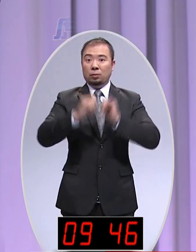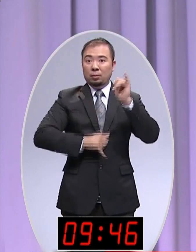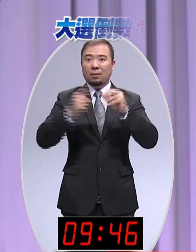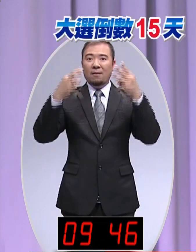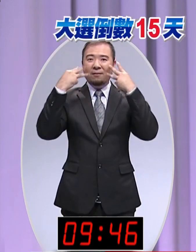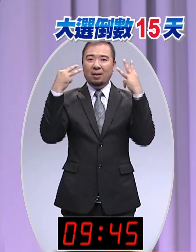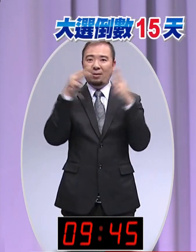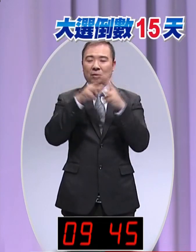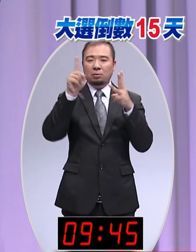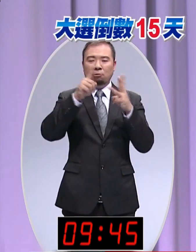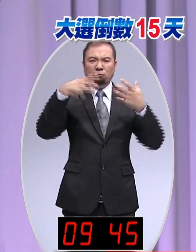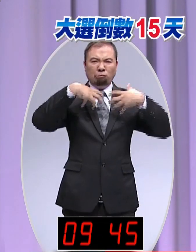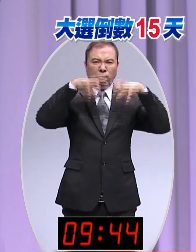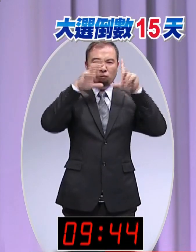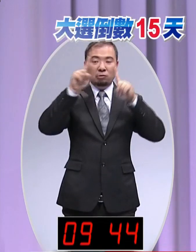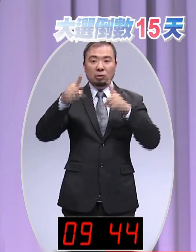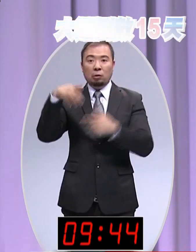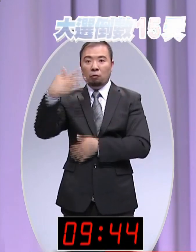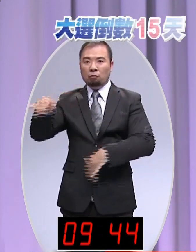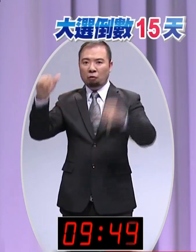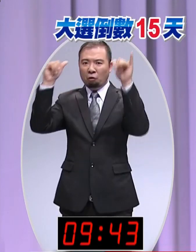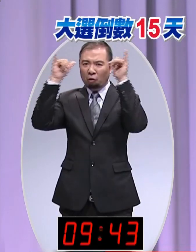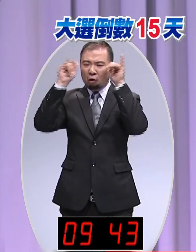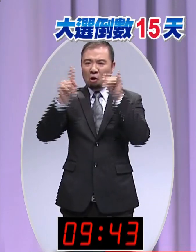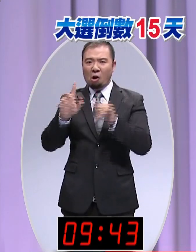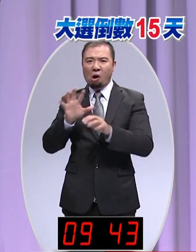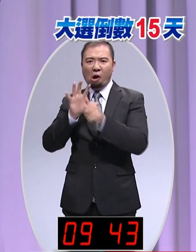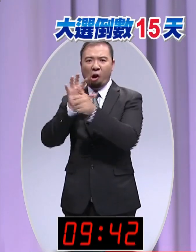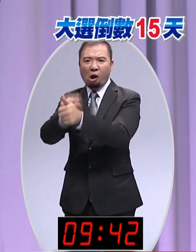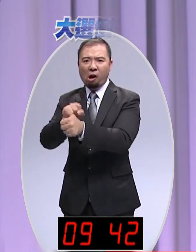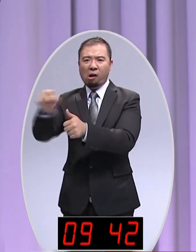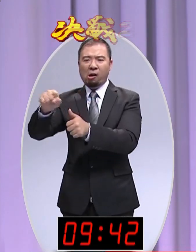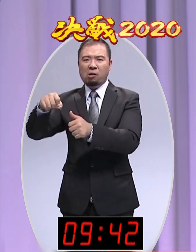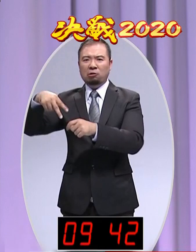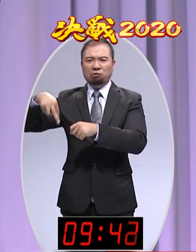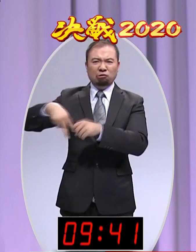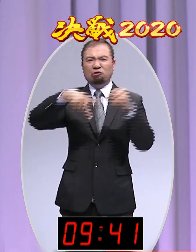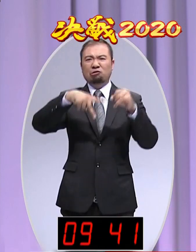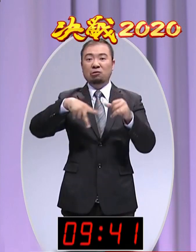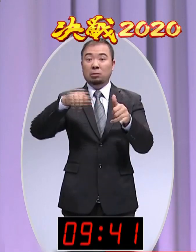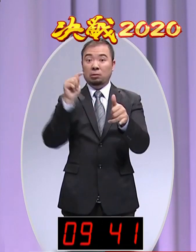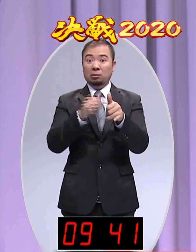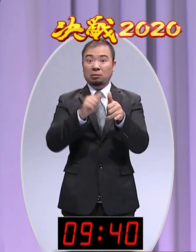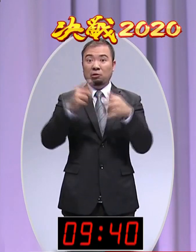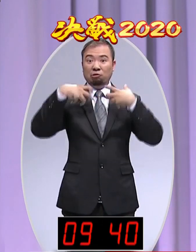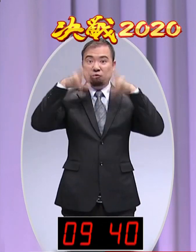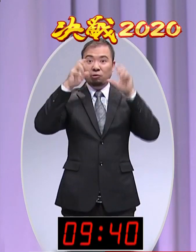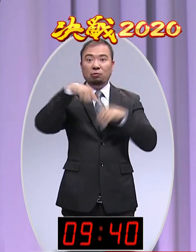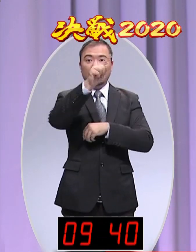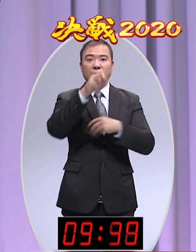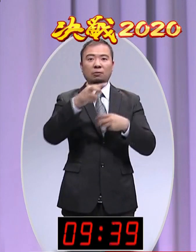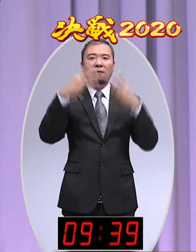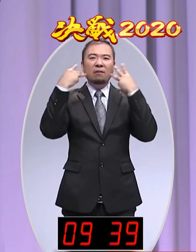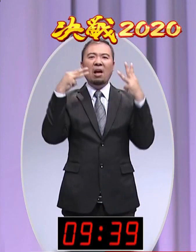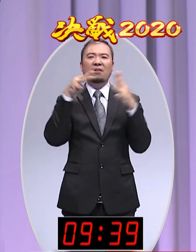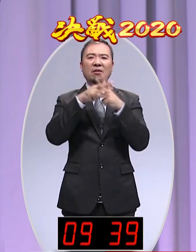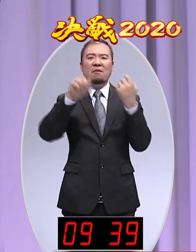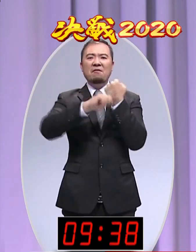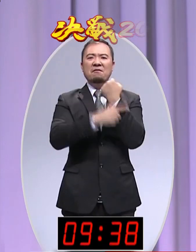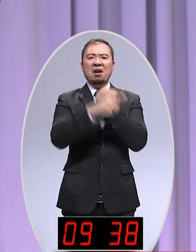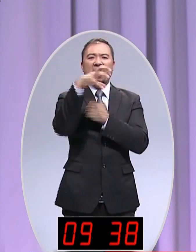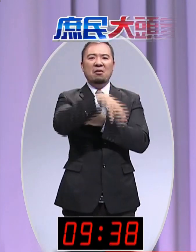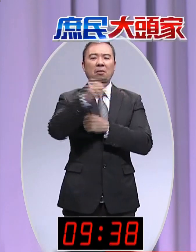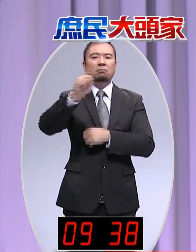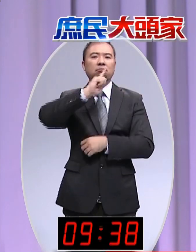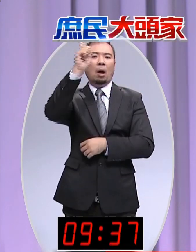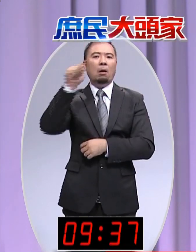狮子去抓水牛，结果被踢伤了，狮子怎么办？到非洲法院去按铃申告，告这只水牛对他实施伤